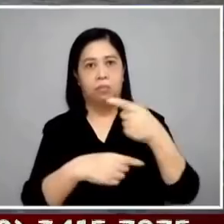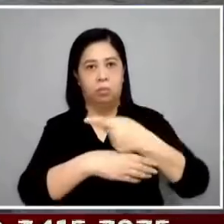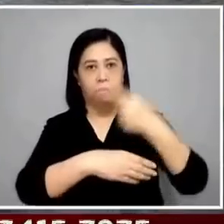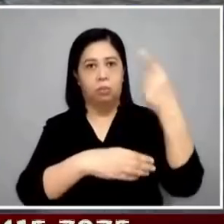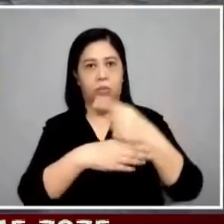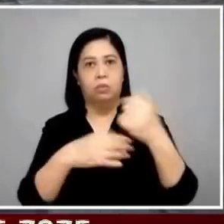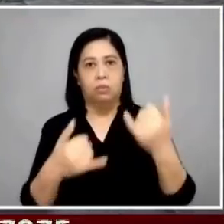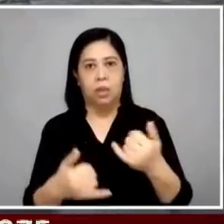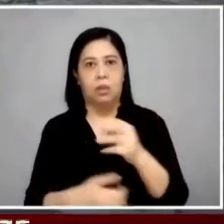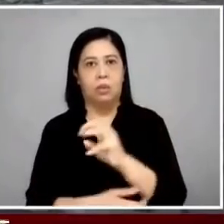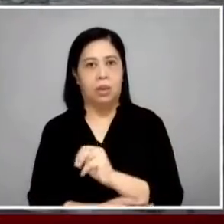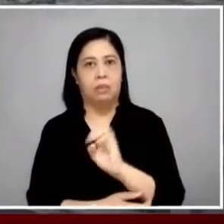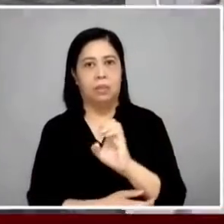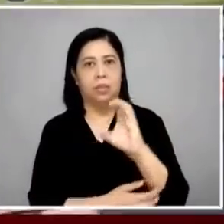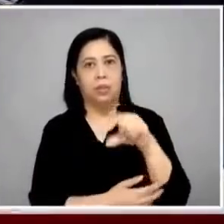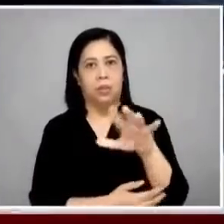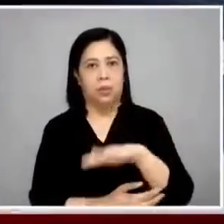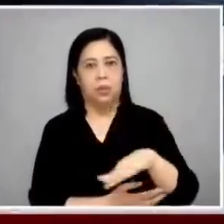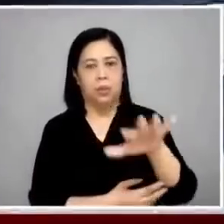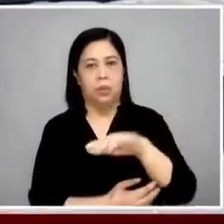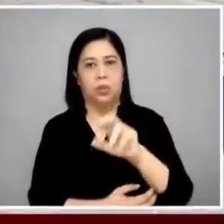nasa MECQ ang lungsod.